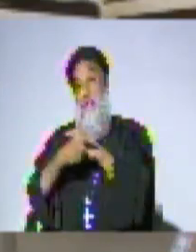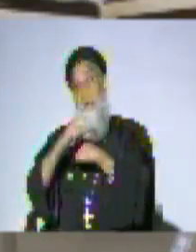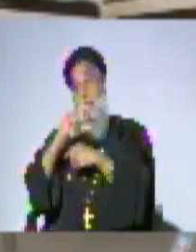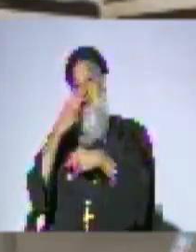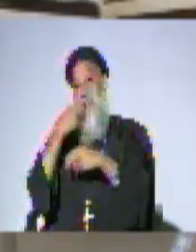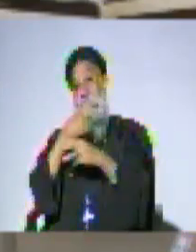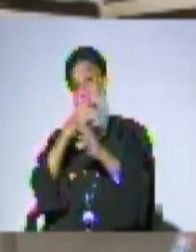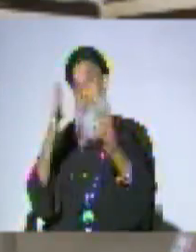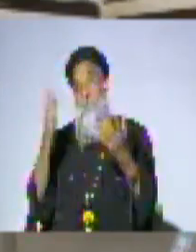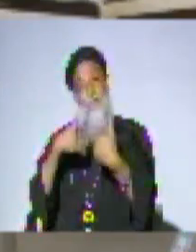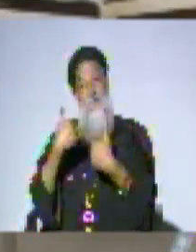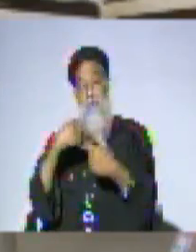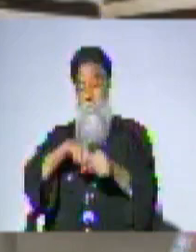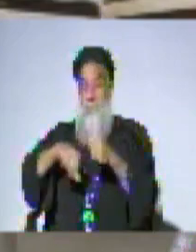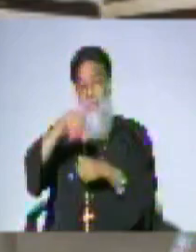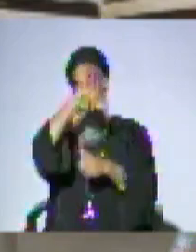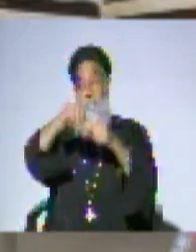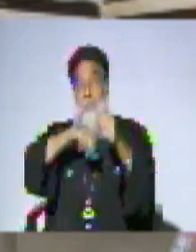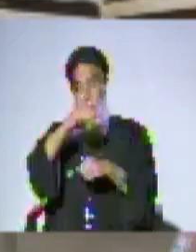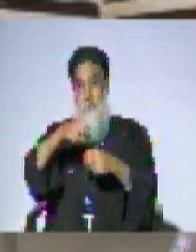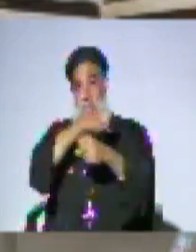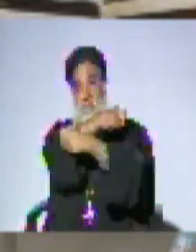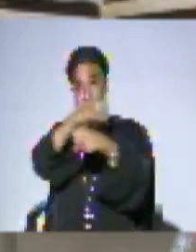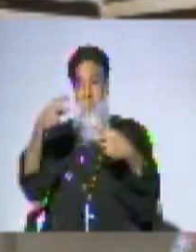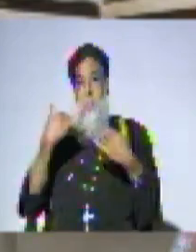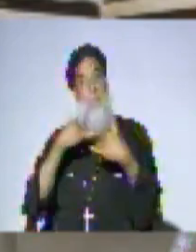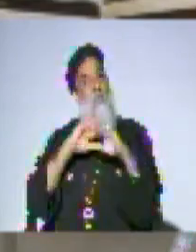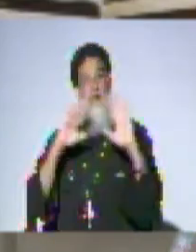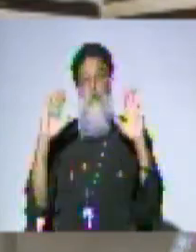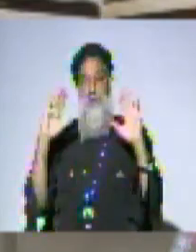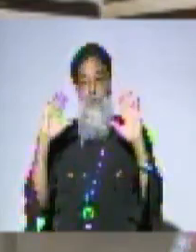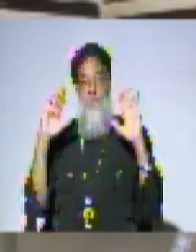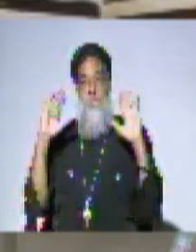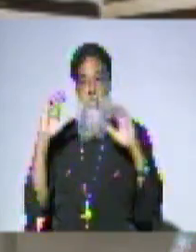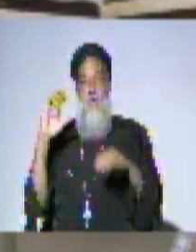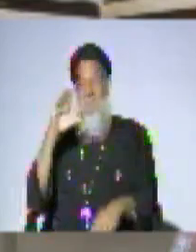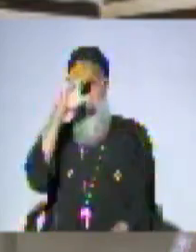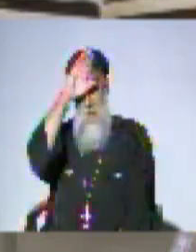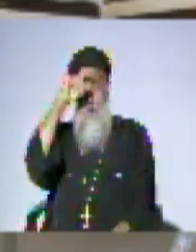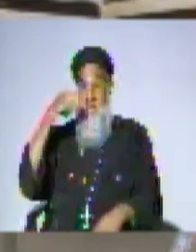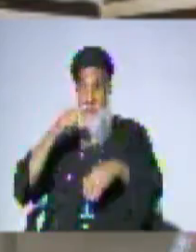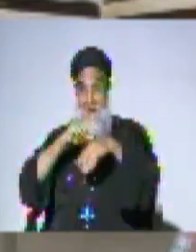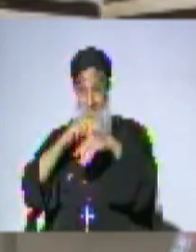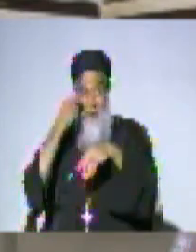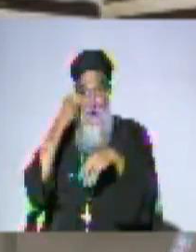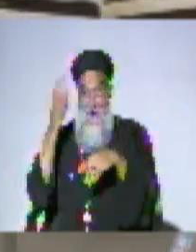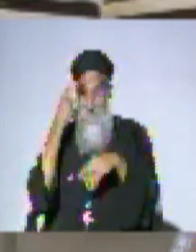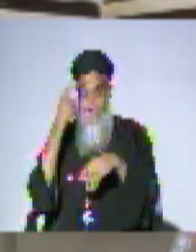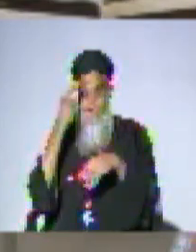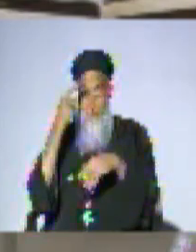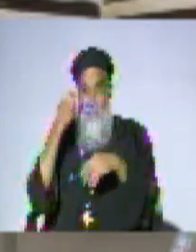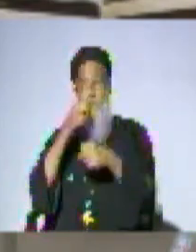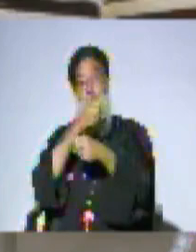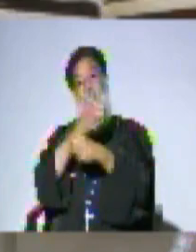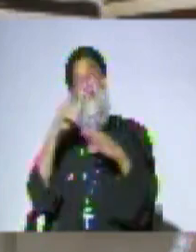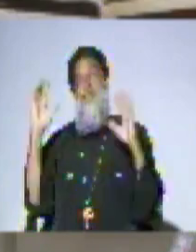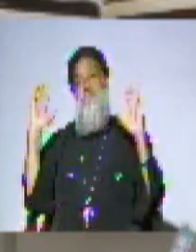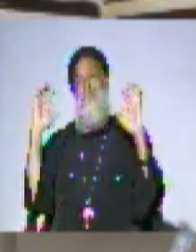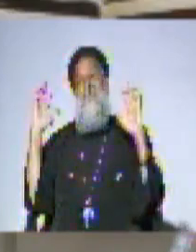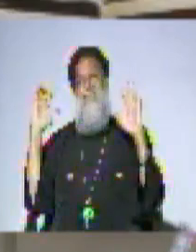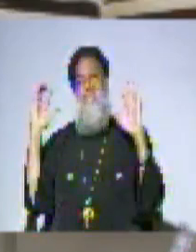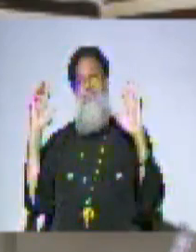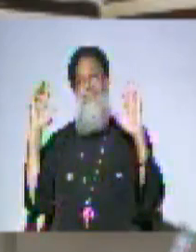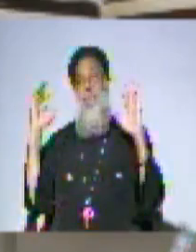الدهور. كل ملك أرضي له زمن، يعني ابتدى إمتى وانتهى